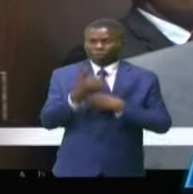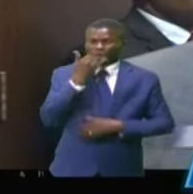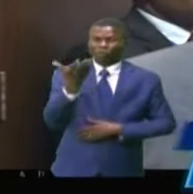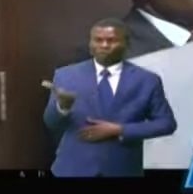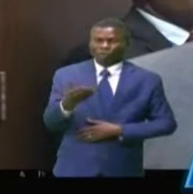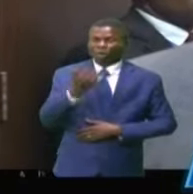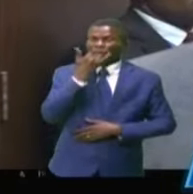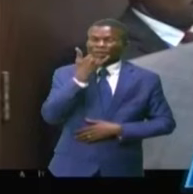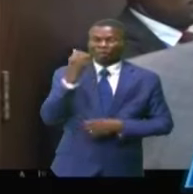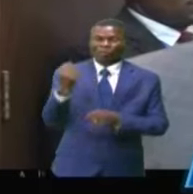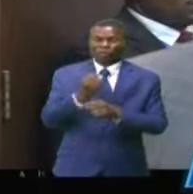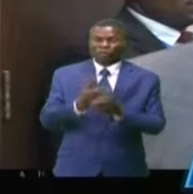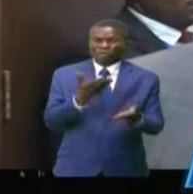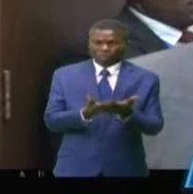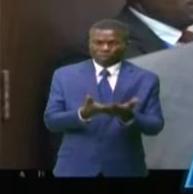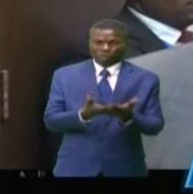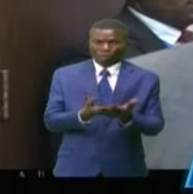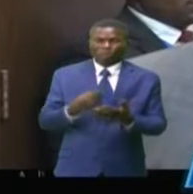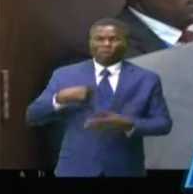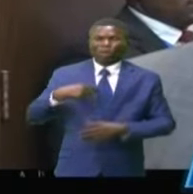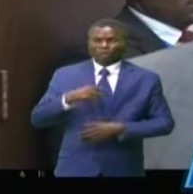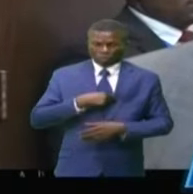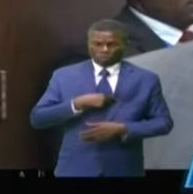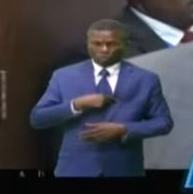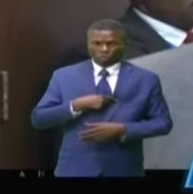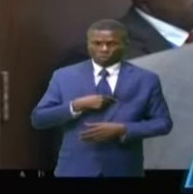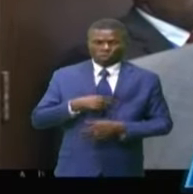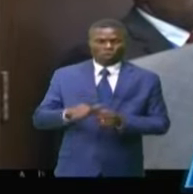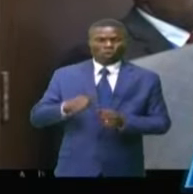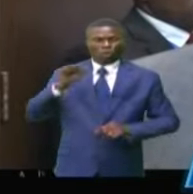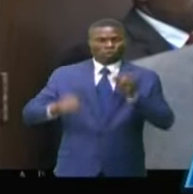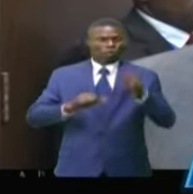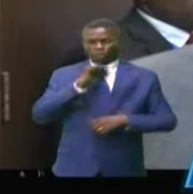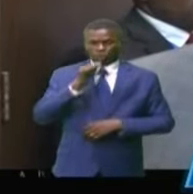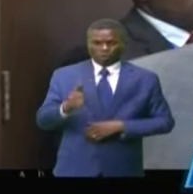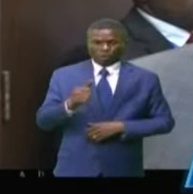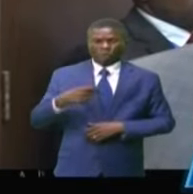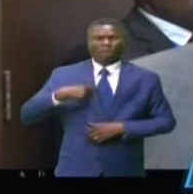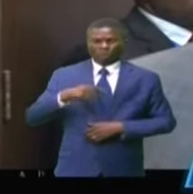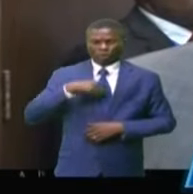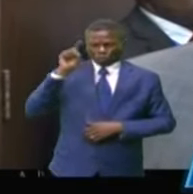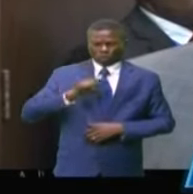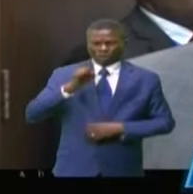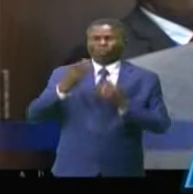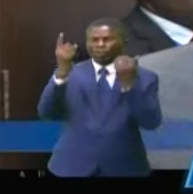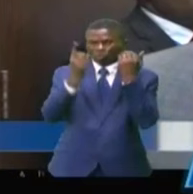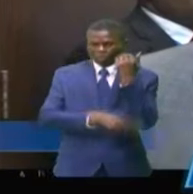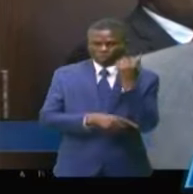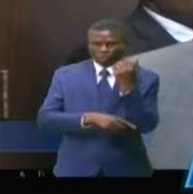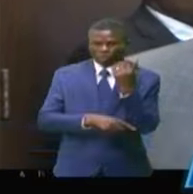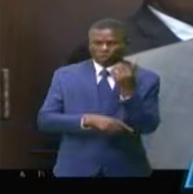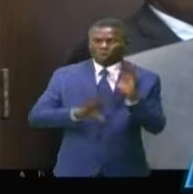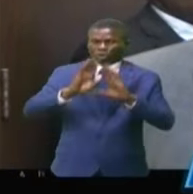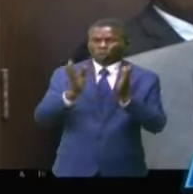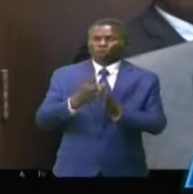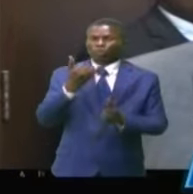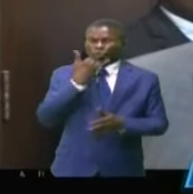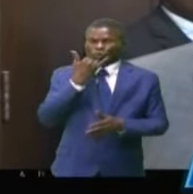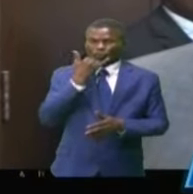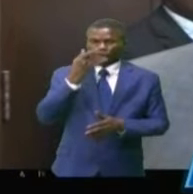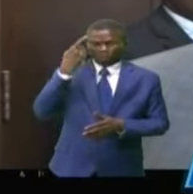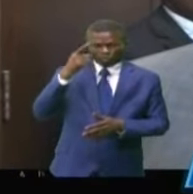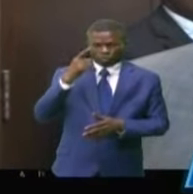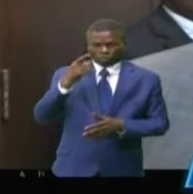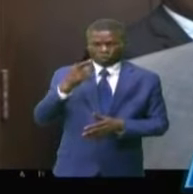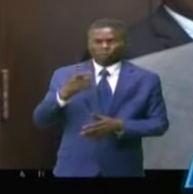des fautes professionnelles, nous ne les ignorons pas. On aura à sanctionner tout manquement au devoir de la